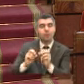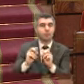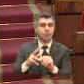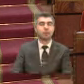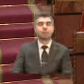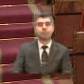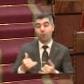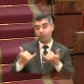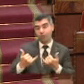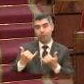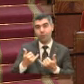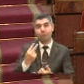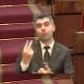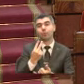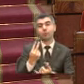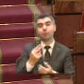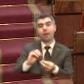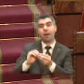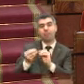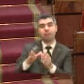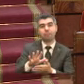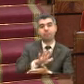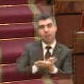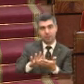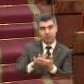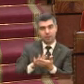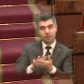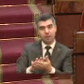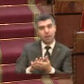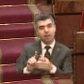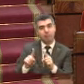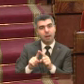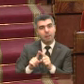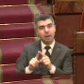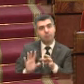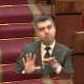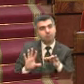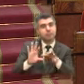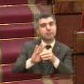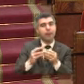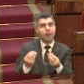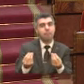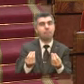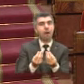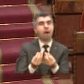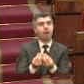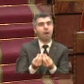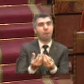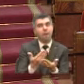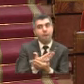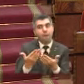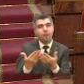جوج الاشكاليات اساسيه، الاندماج مع القطاعات الاخرى ثم التشارك مع